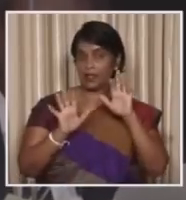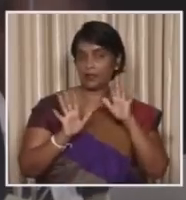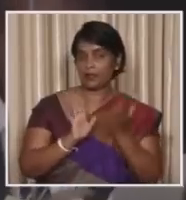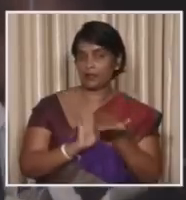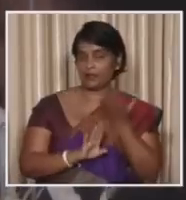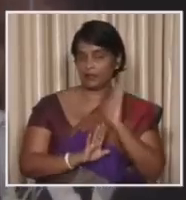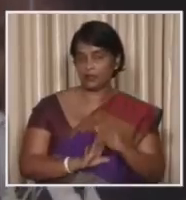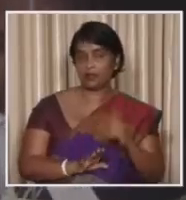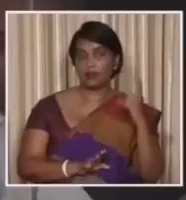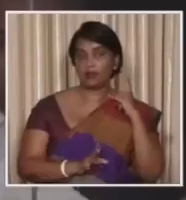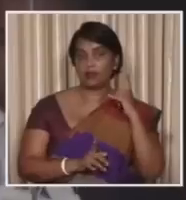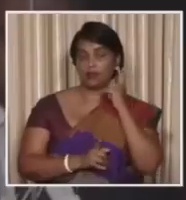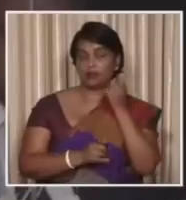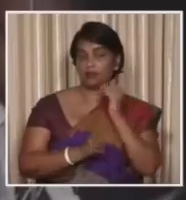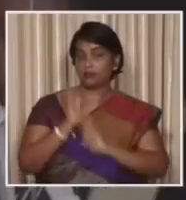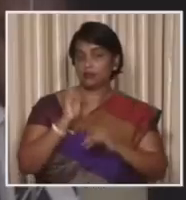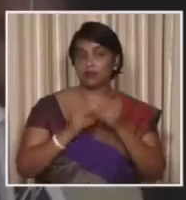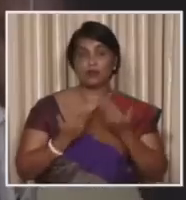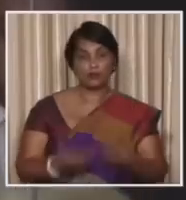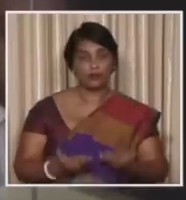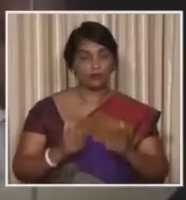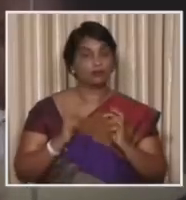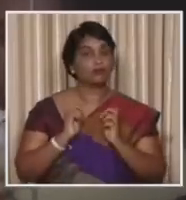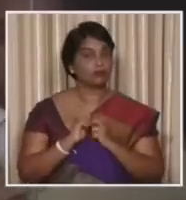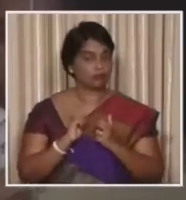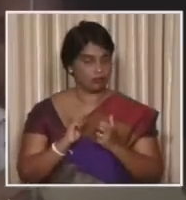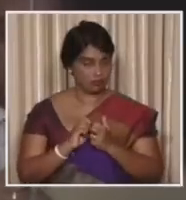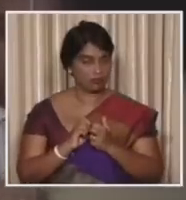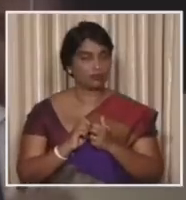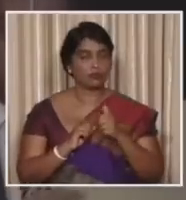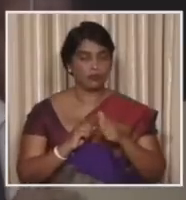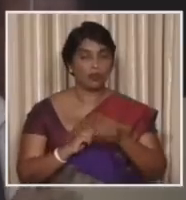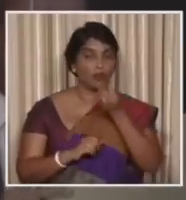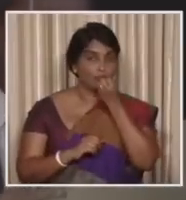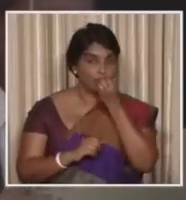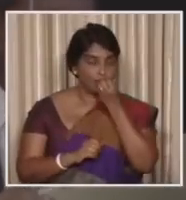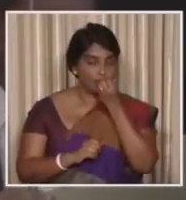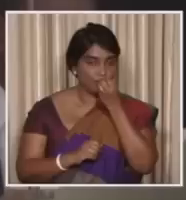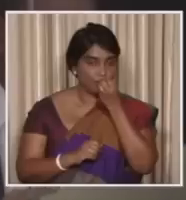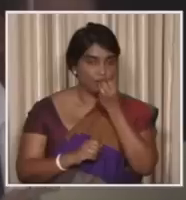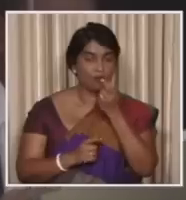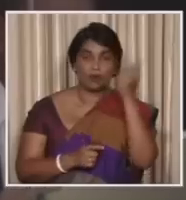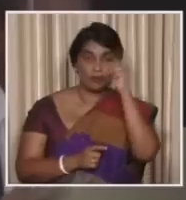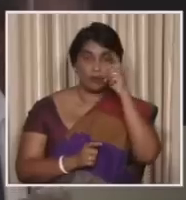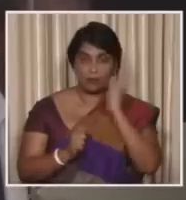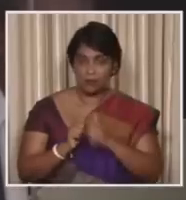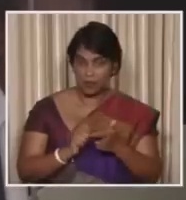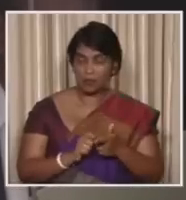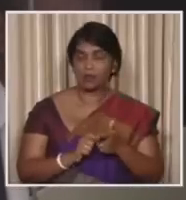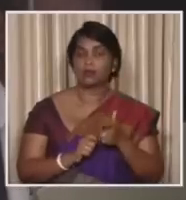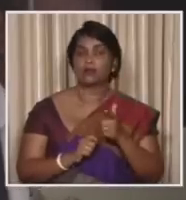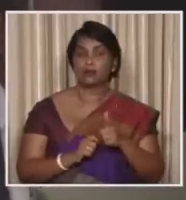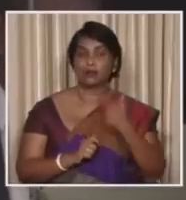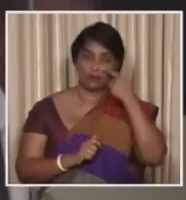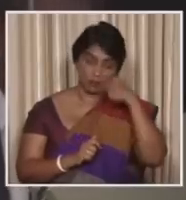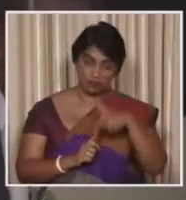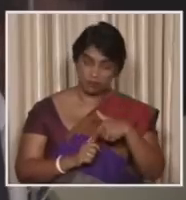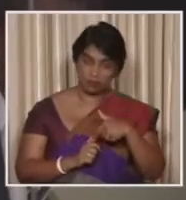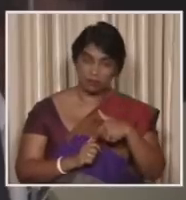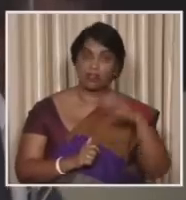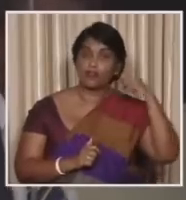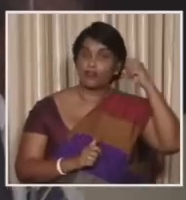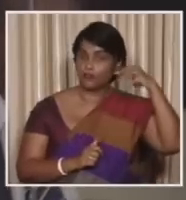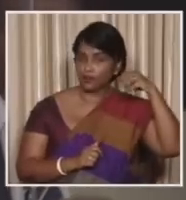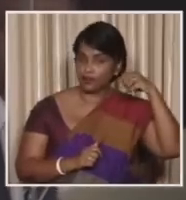आरक्षक आयवय वेडिवेन्ने वर्तमान अर्बुदेदी आहारपान वेटुप दीमना इंधन